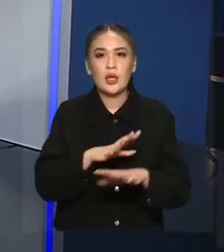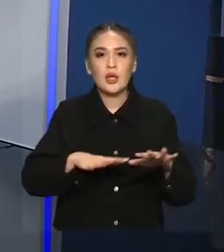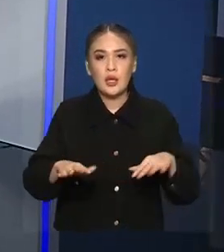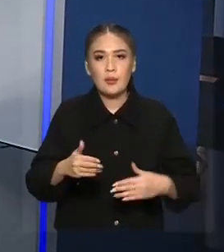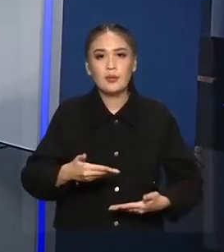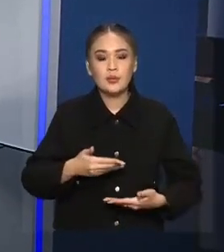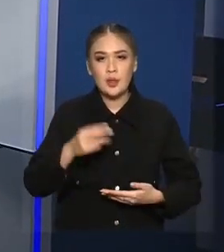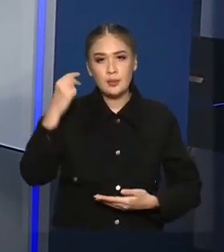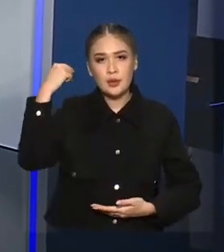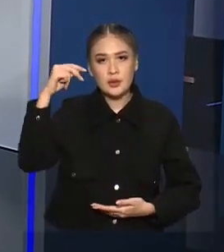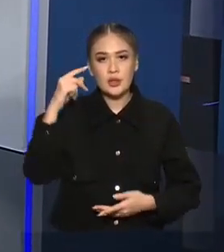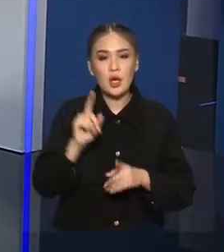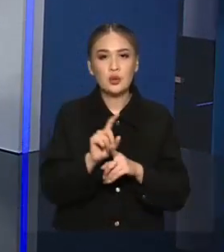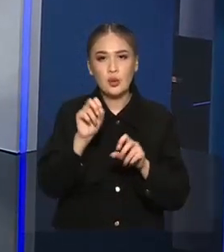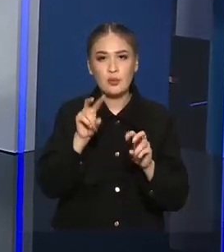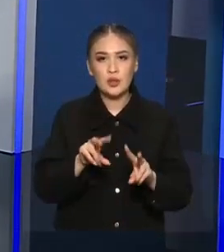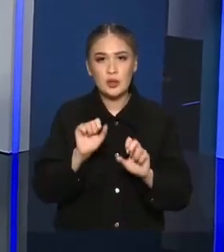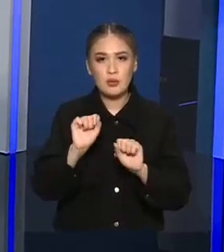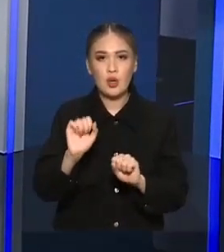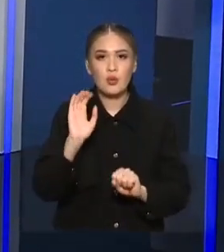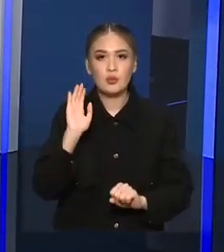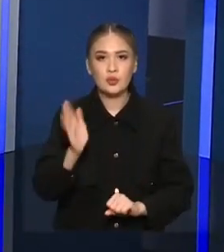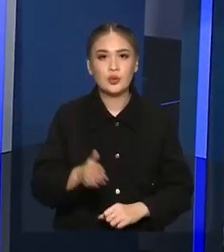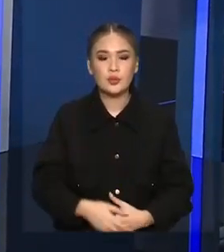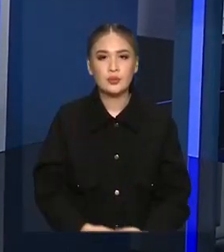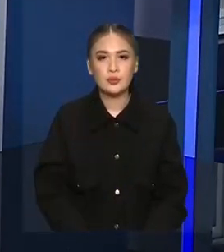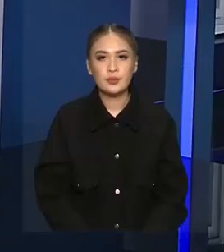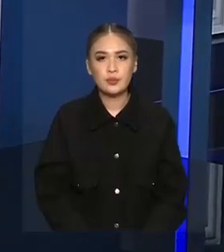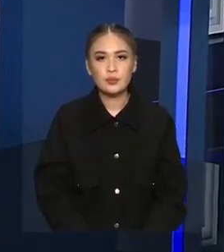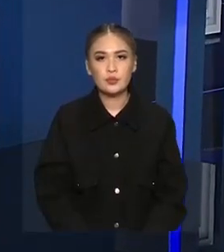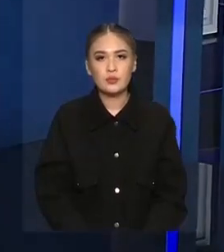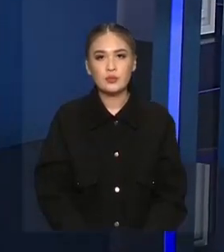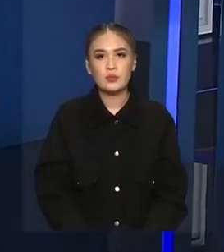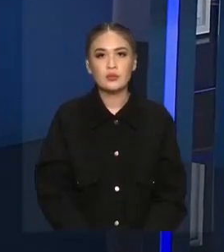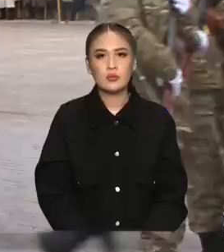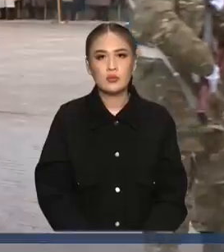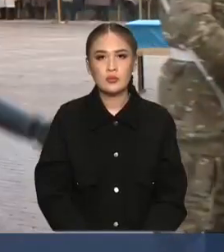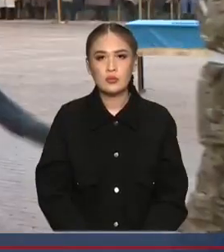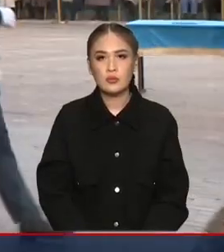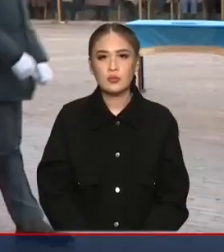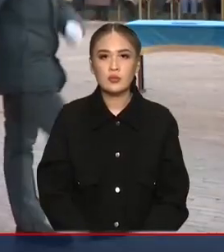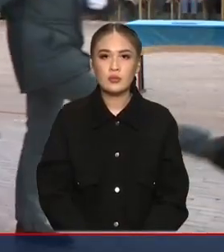мәртебелі меймандарды, тіпті президенттің қауіпсіздігін қамтамасыз етеді. Толығырақ тілшіміз тарқатады.